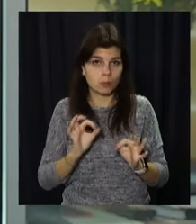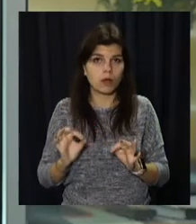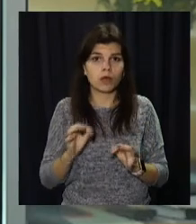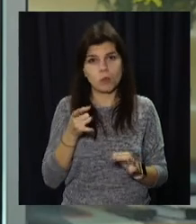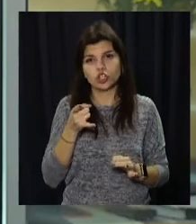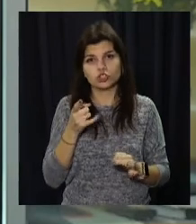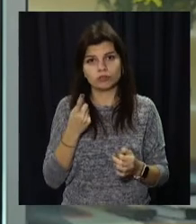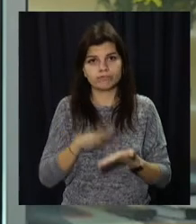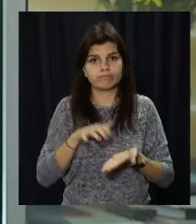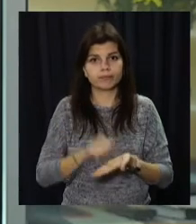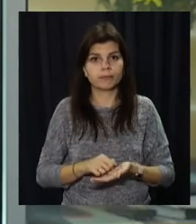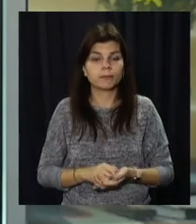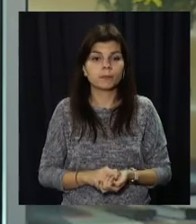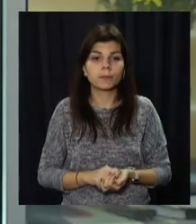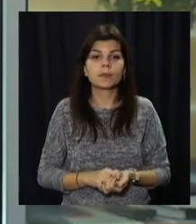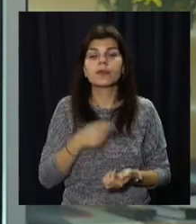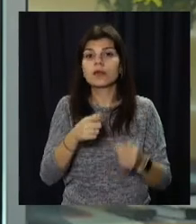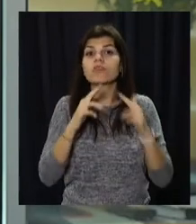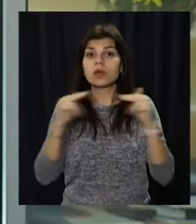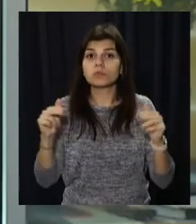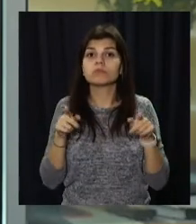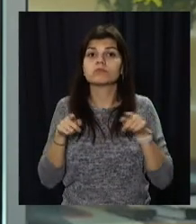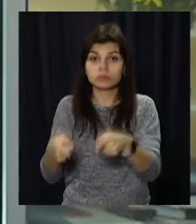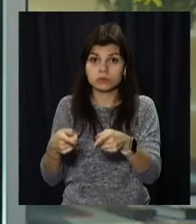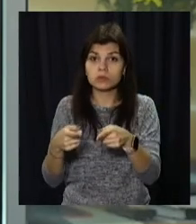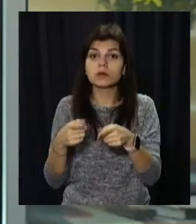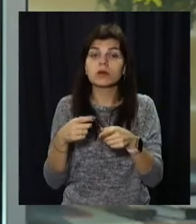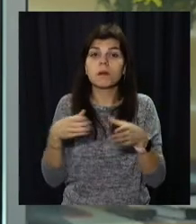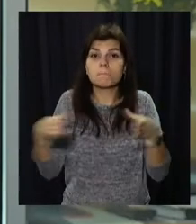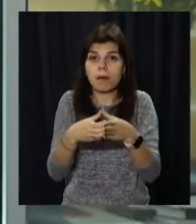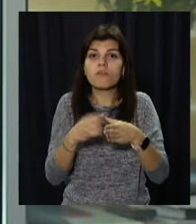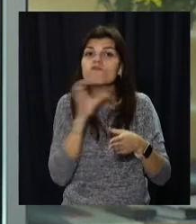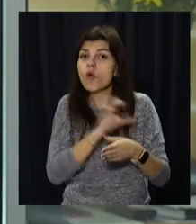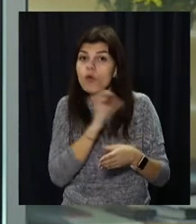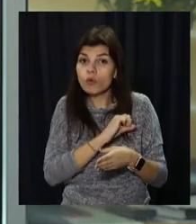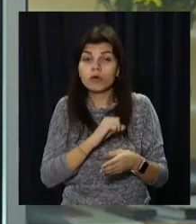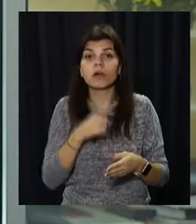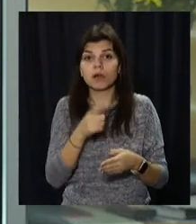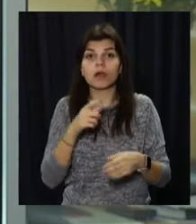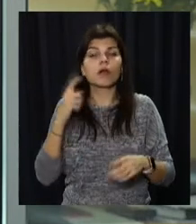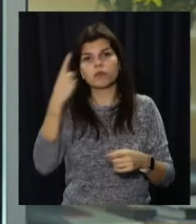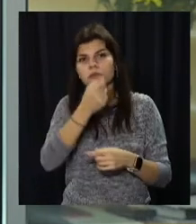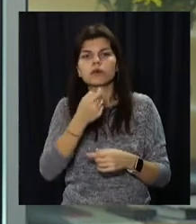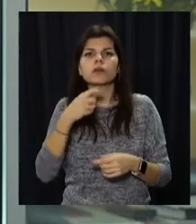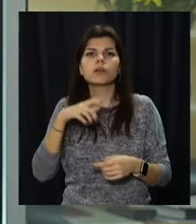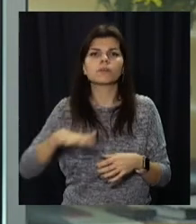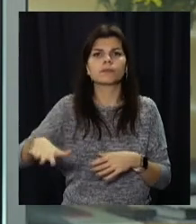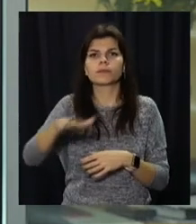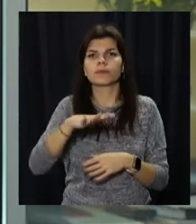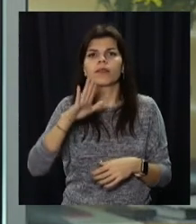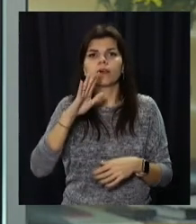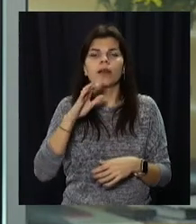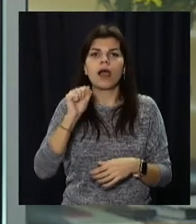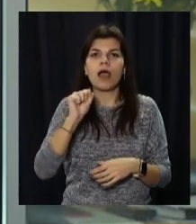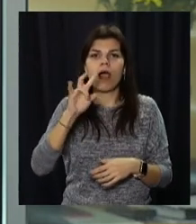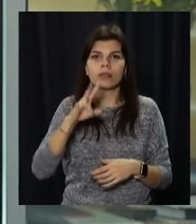Дніпрі затримали банду крадіїв. До правоохоронців надійшла інформація про пограбування торговельного павільйону в АНД районі. На